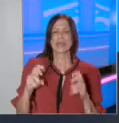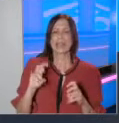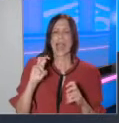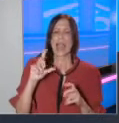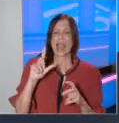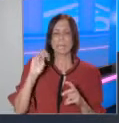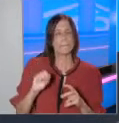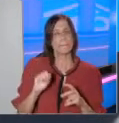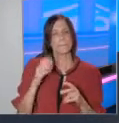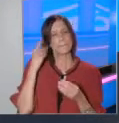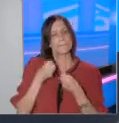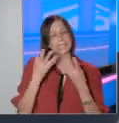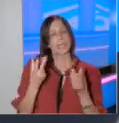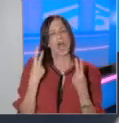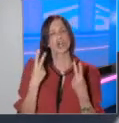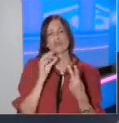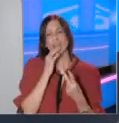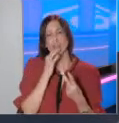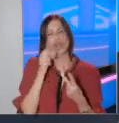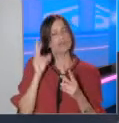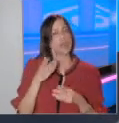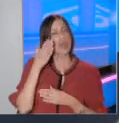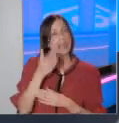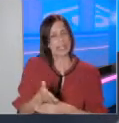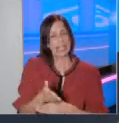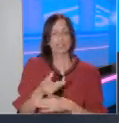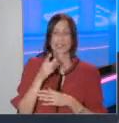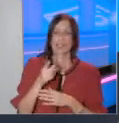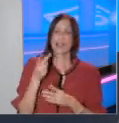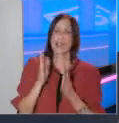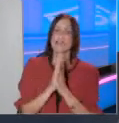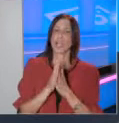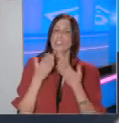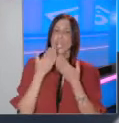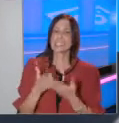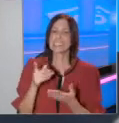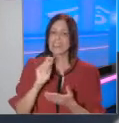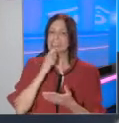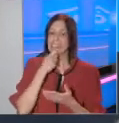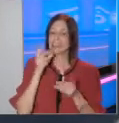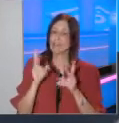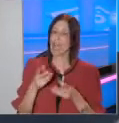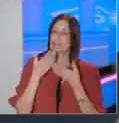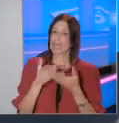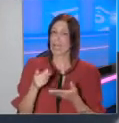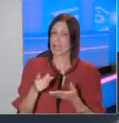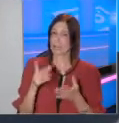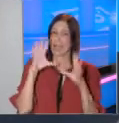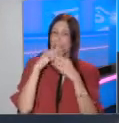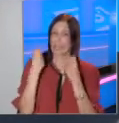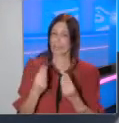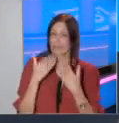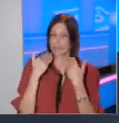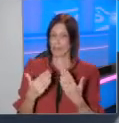לבני הנוער, אפשר לגשת, אפשר לבקש עזרה, זה דיסקרטי וזה יכול באמת לסייע לכם. אני מאוד מודה לך על הדברים האלה, וערב טוב.